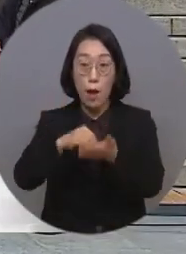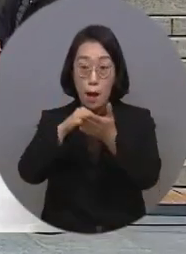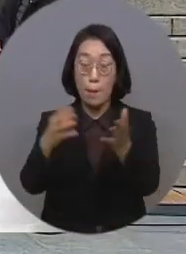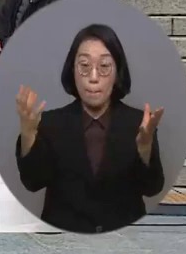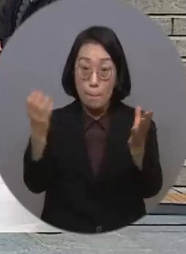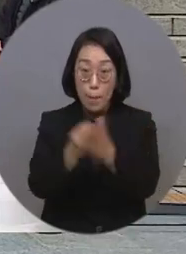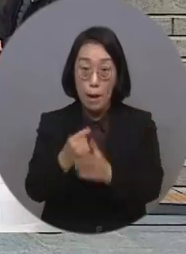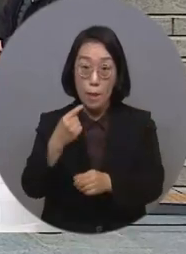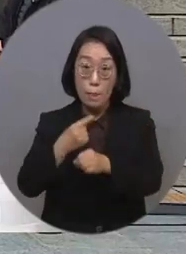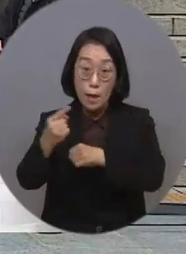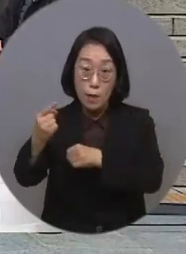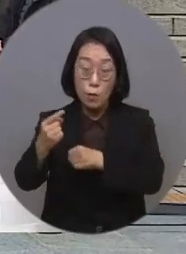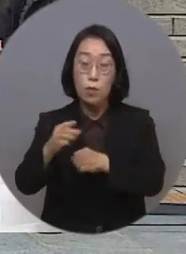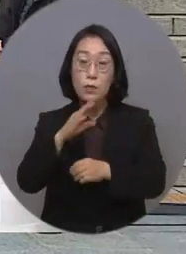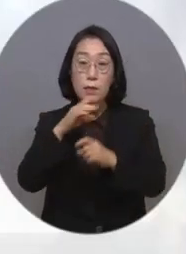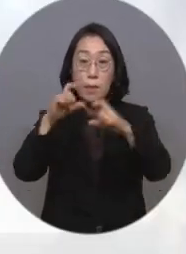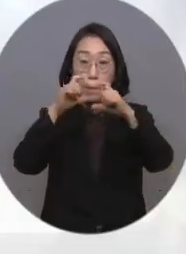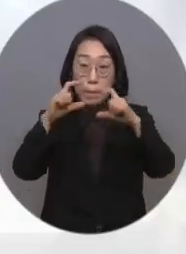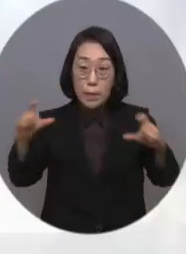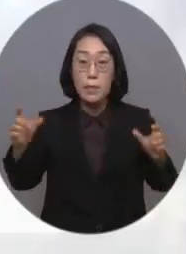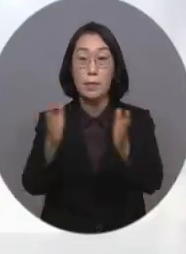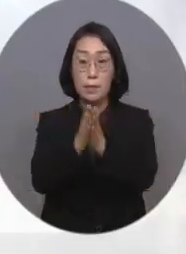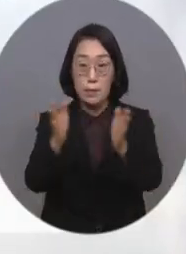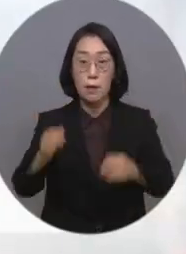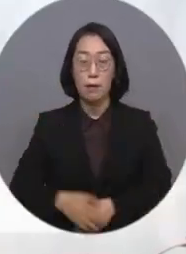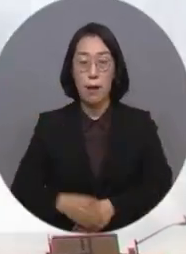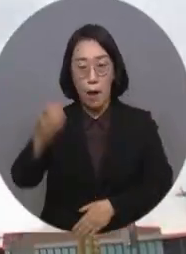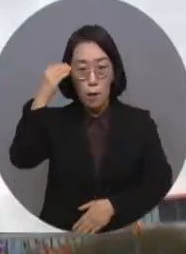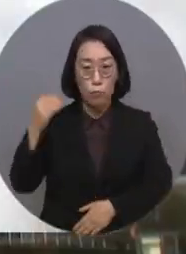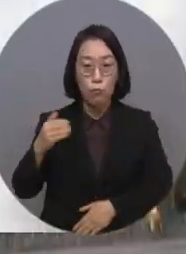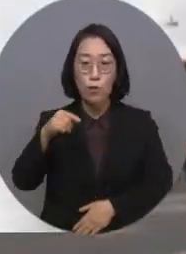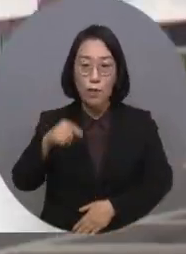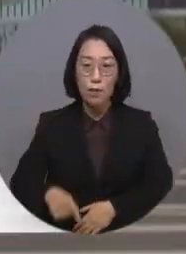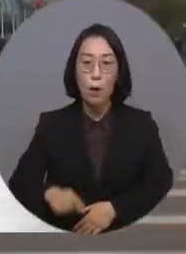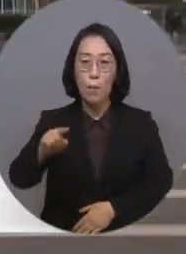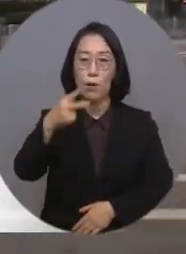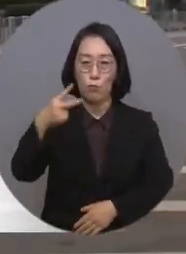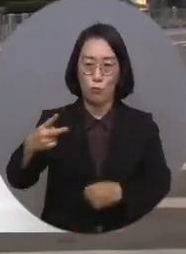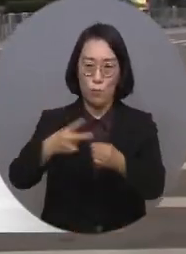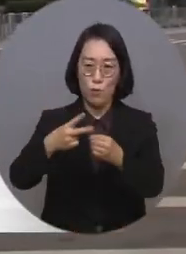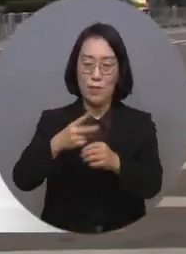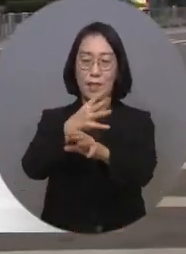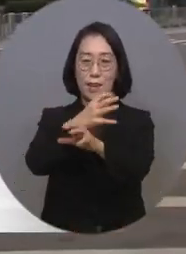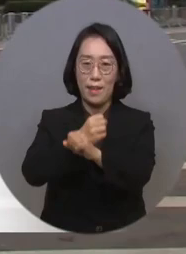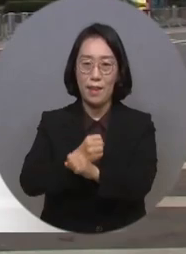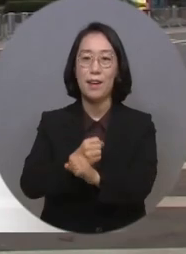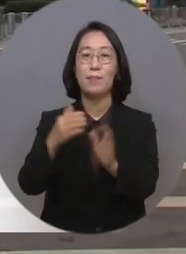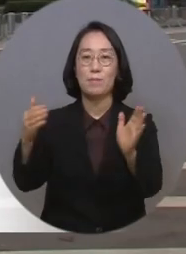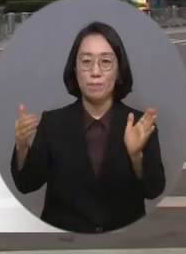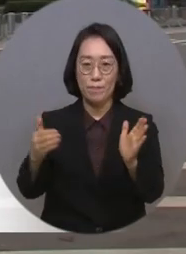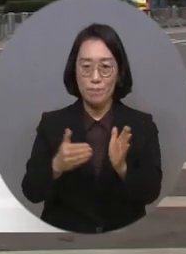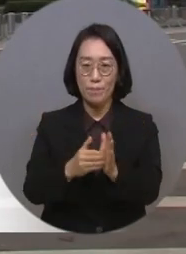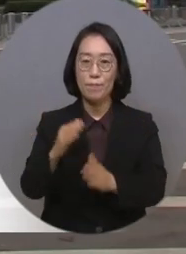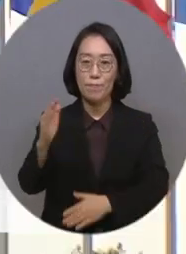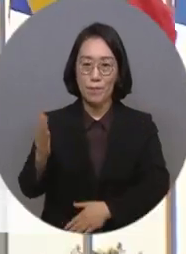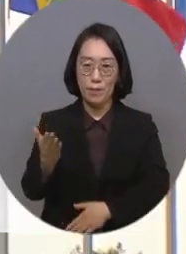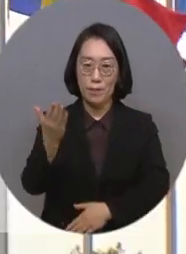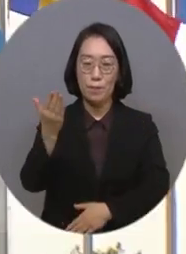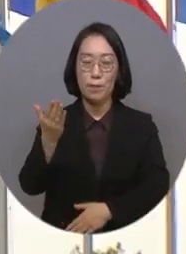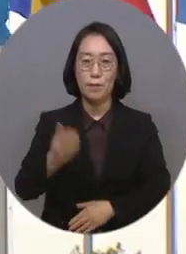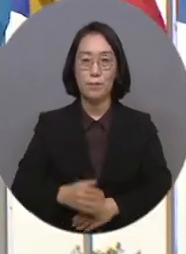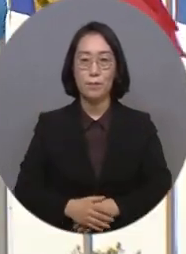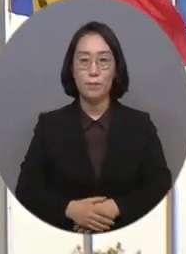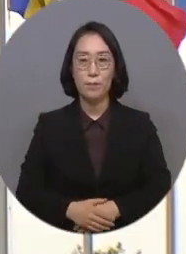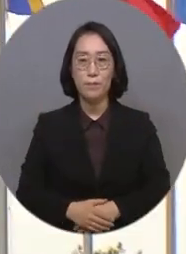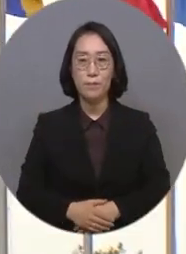완료돼 내년 초 발효될 예정으로 한국은 102번째 유엔 장애인권리협약 선택의정서 비준국가가